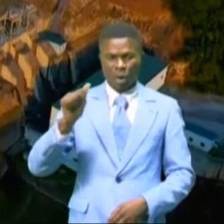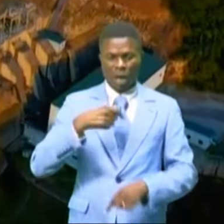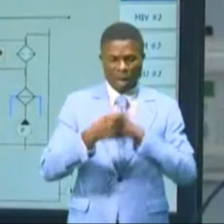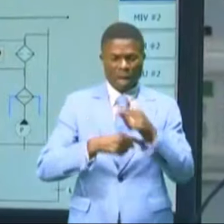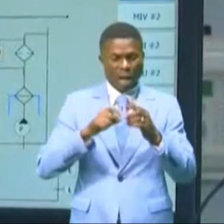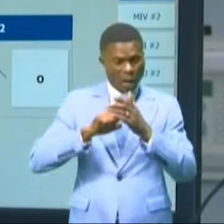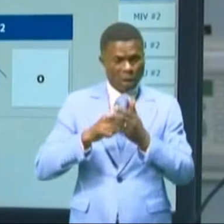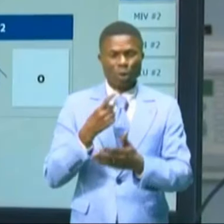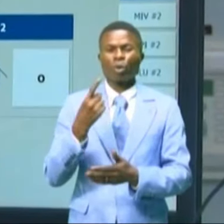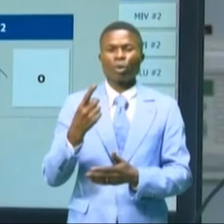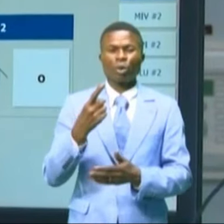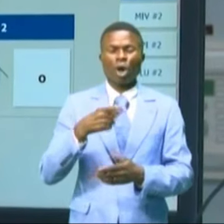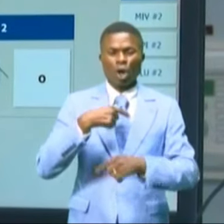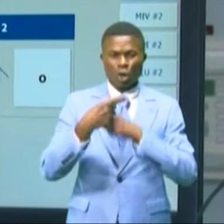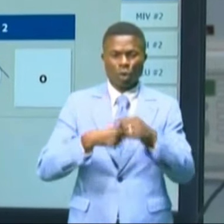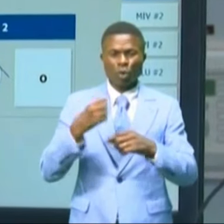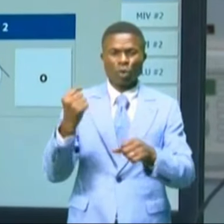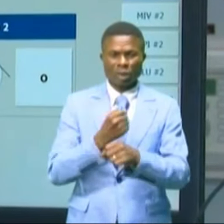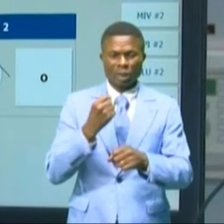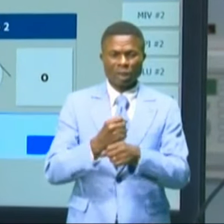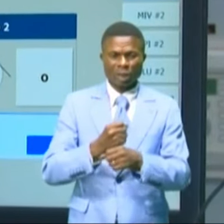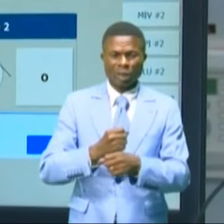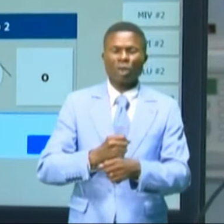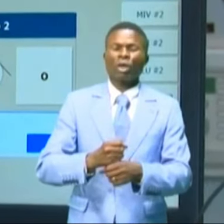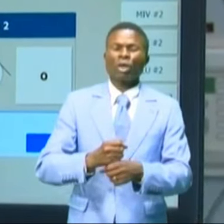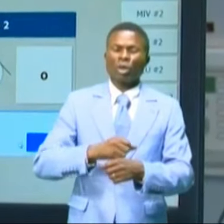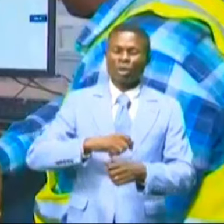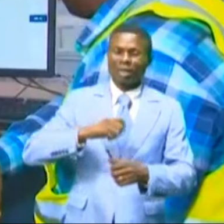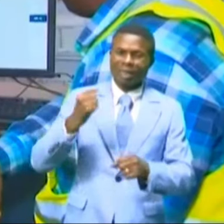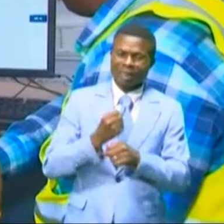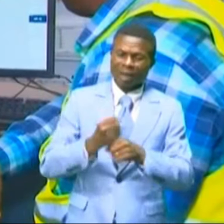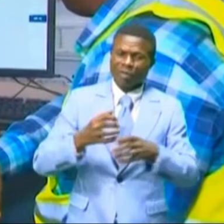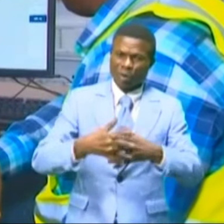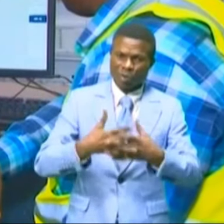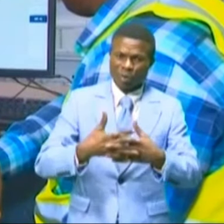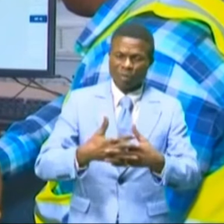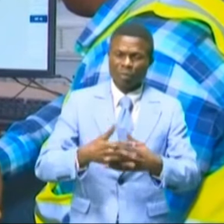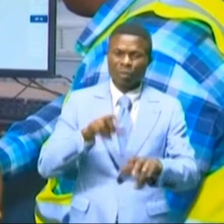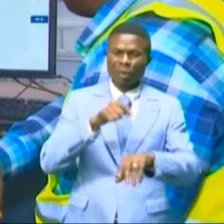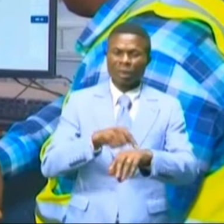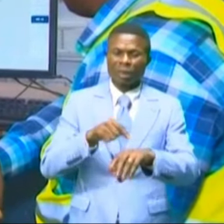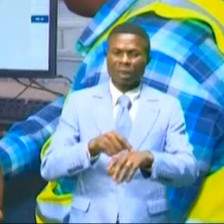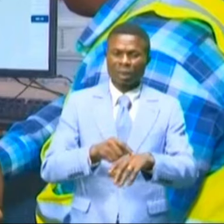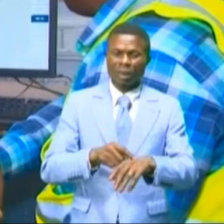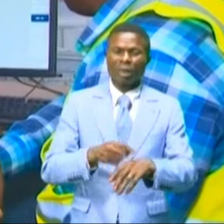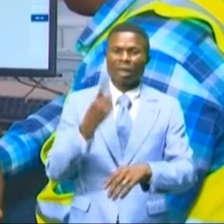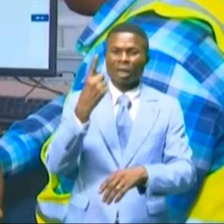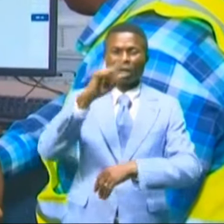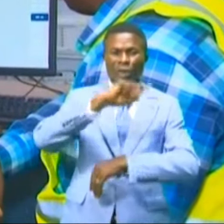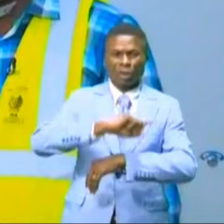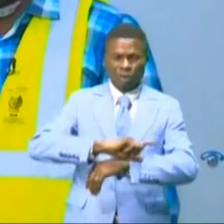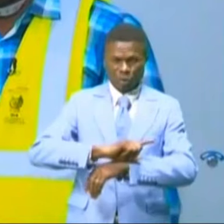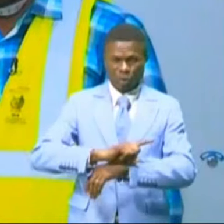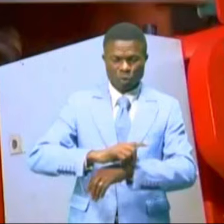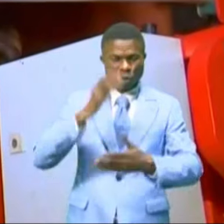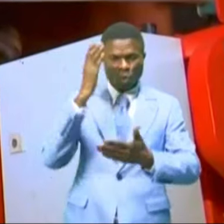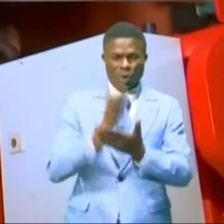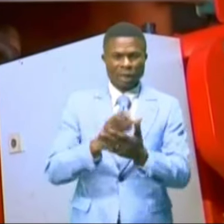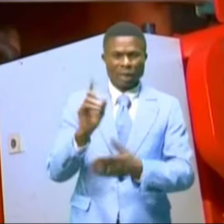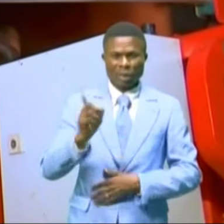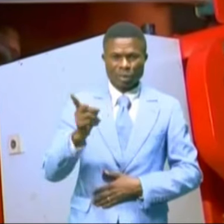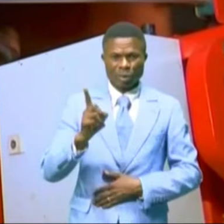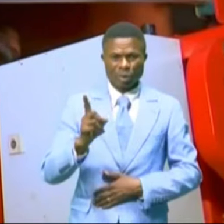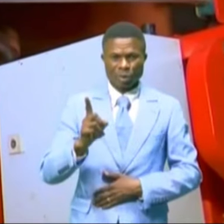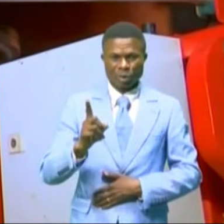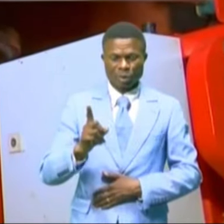toute première fois au lancement des travaux de tournage des machines à vide pour une durée de 24 heures sans interruption. Nous sommes en train de faire